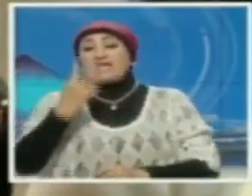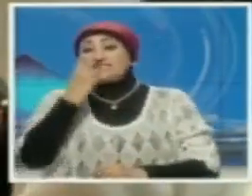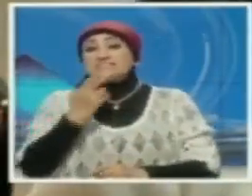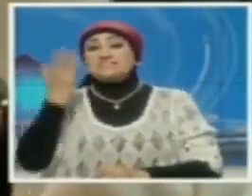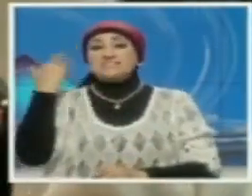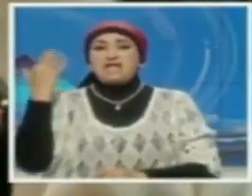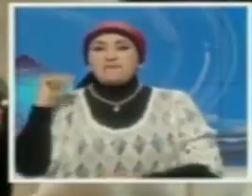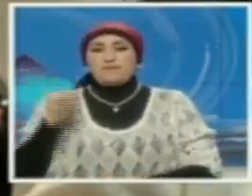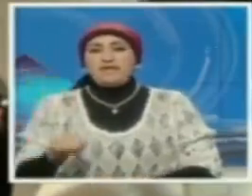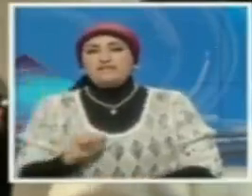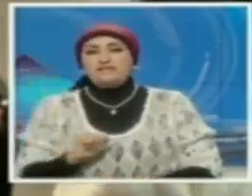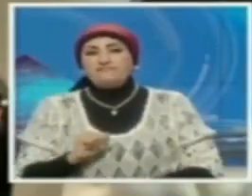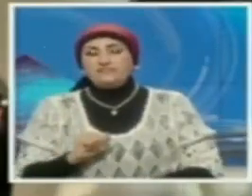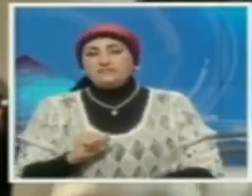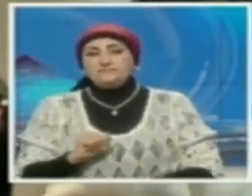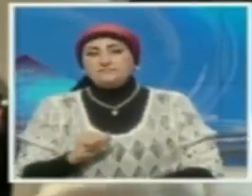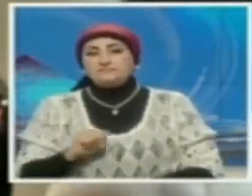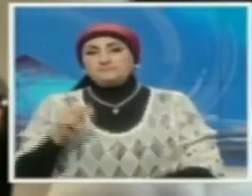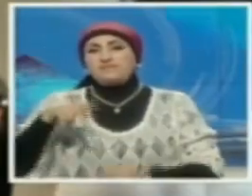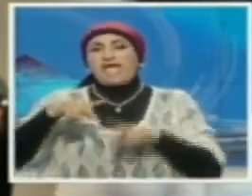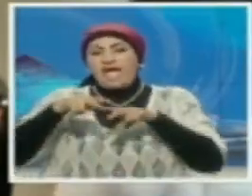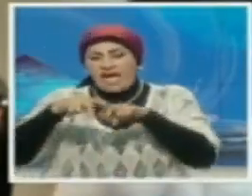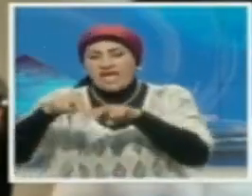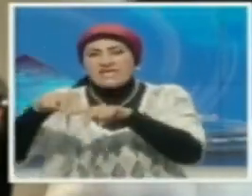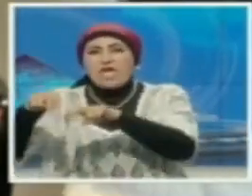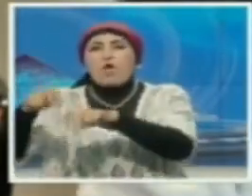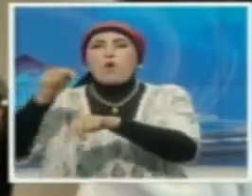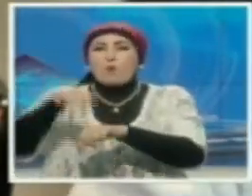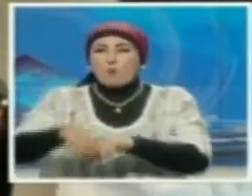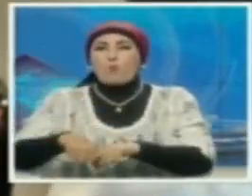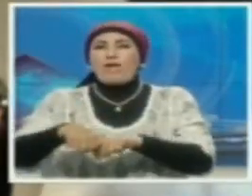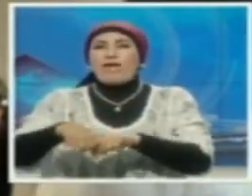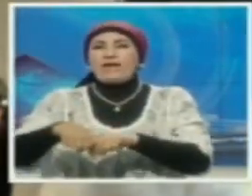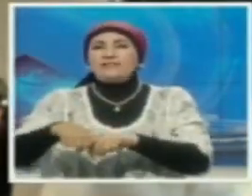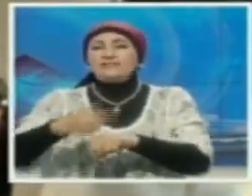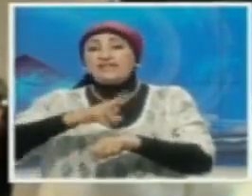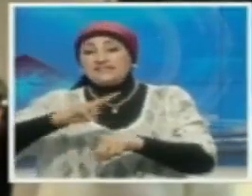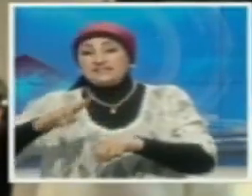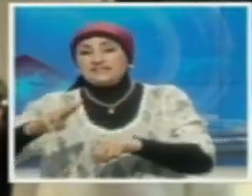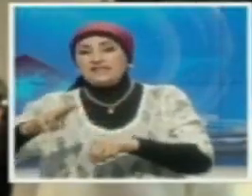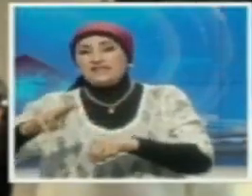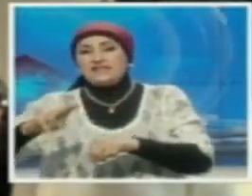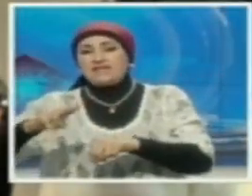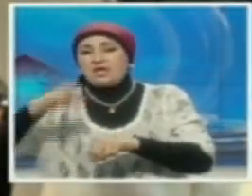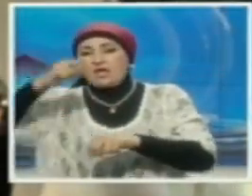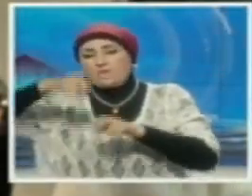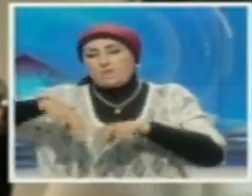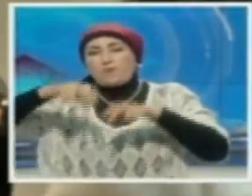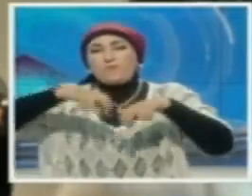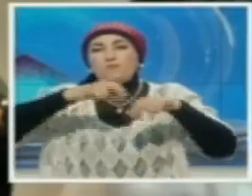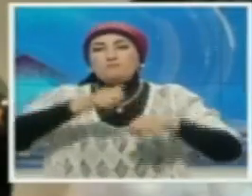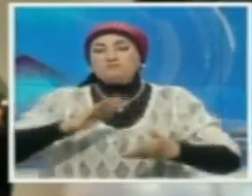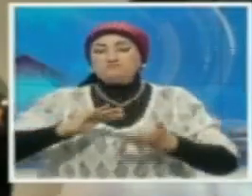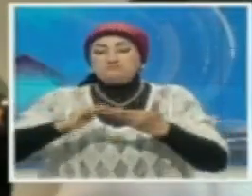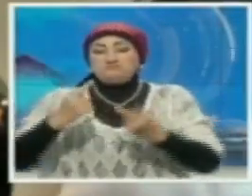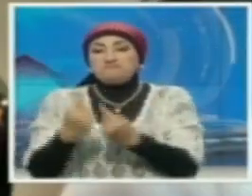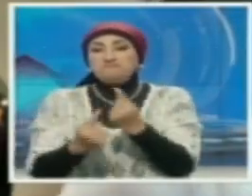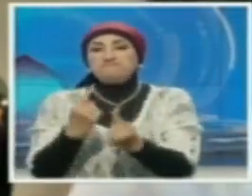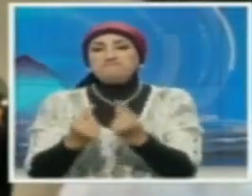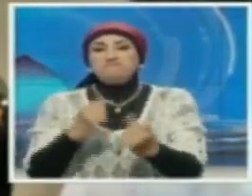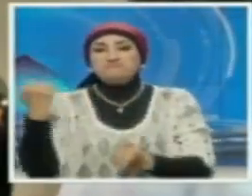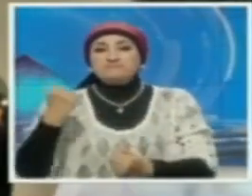فيها الحيوانات حتى اللي موجودة في المزرعة بتقدر ترعى على المزرعة، بحيث ان